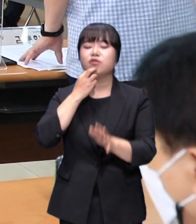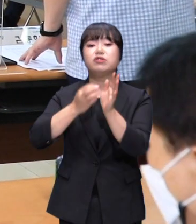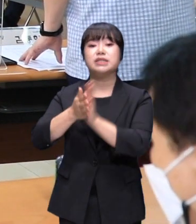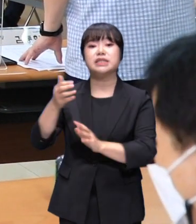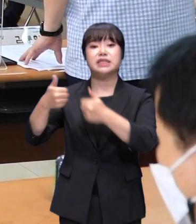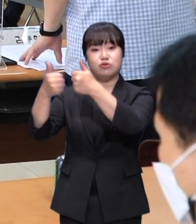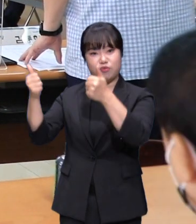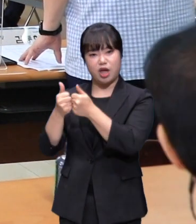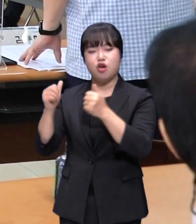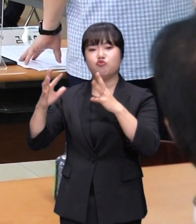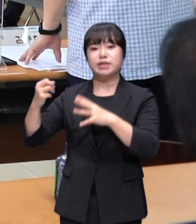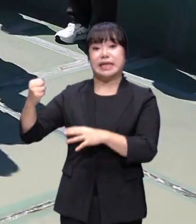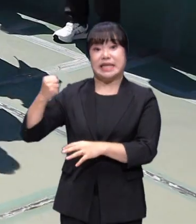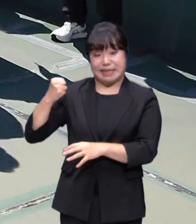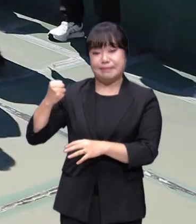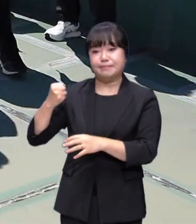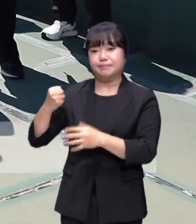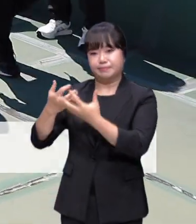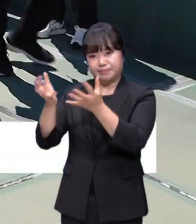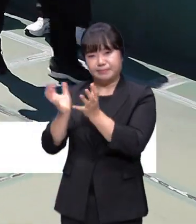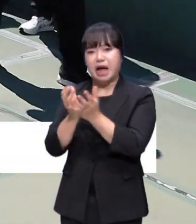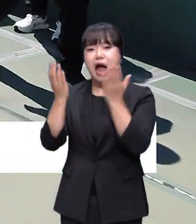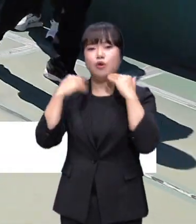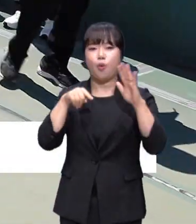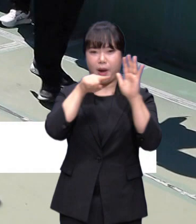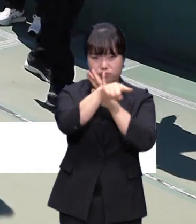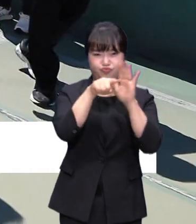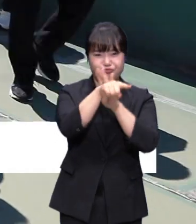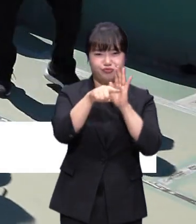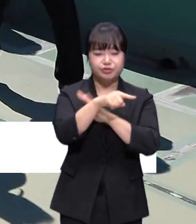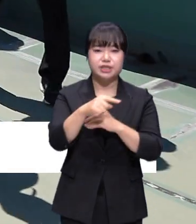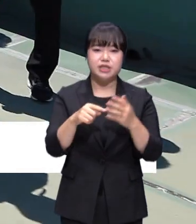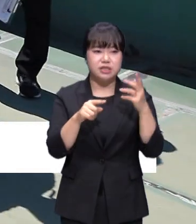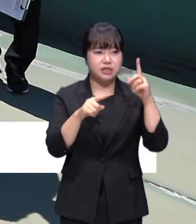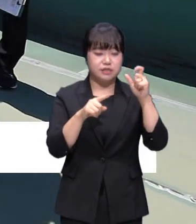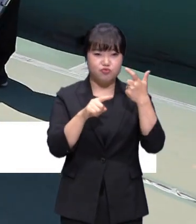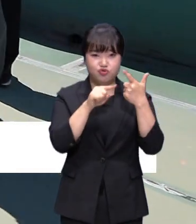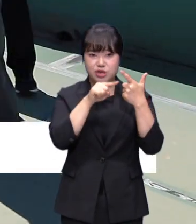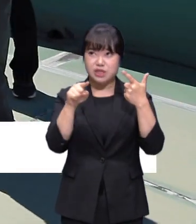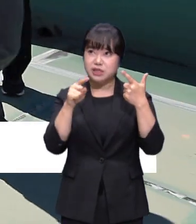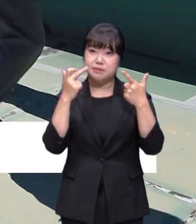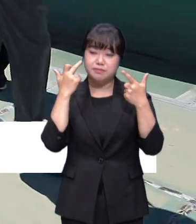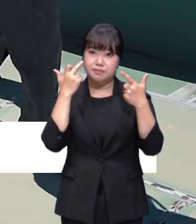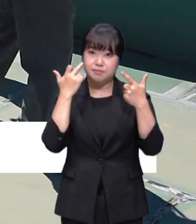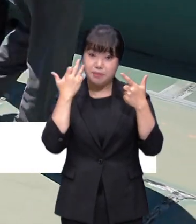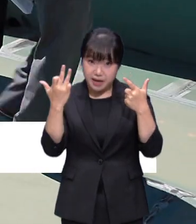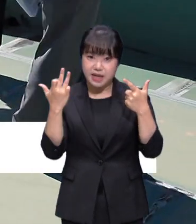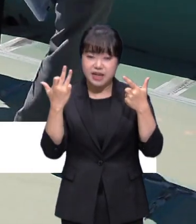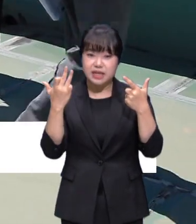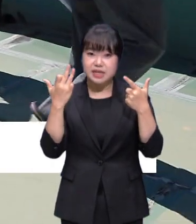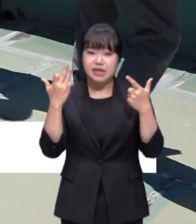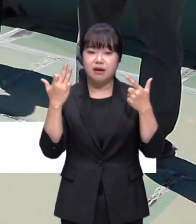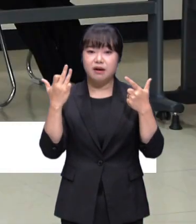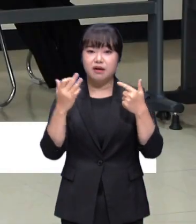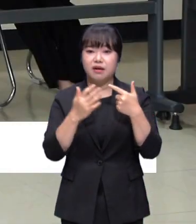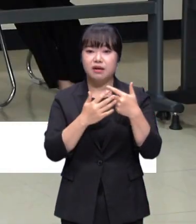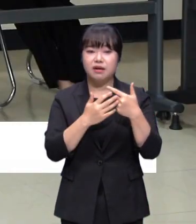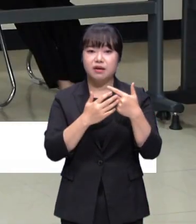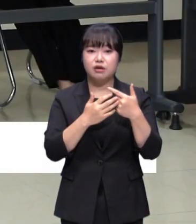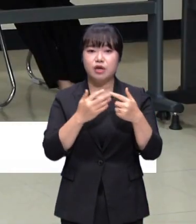서울시의회 국민의힘 학교 방문 추진단이 지난 16일부터 18일까지 서울 지역 14개 학교 현장을